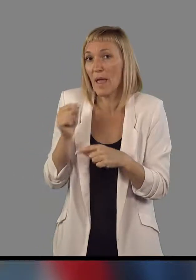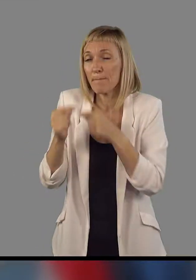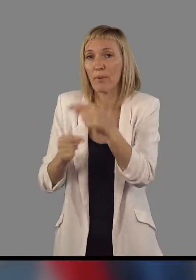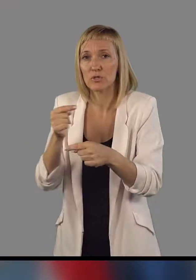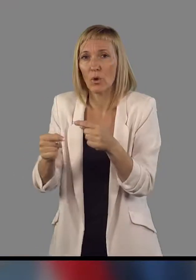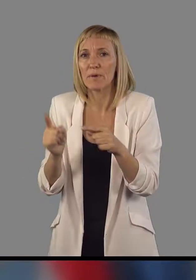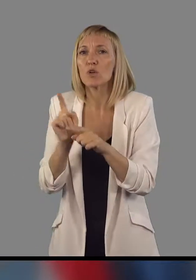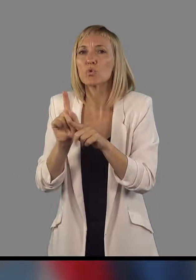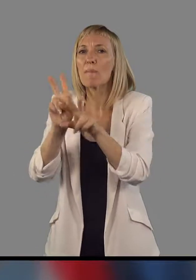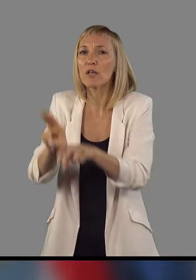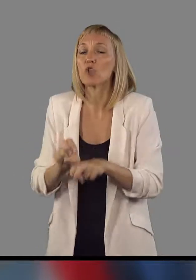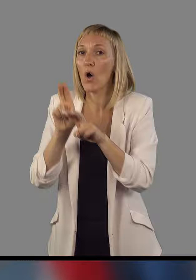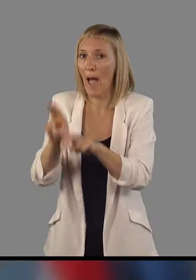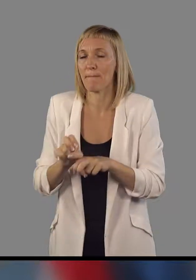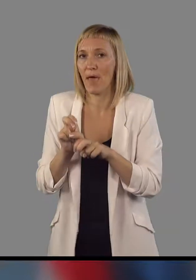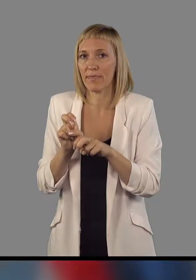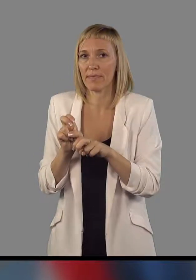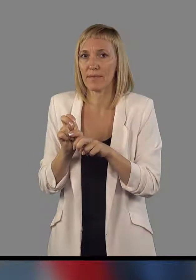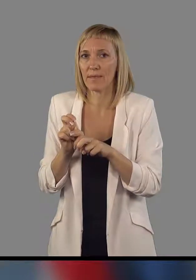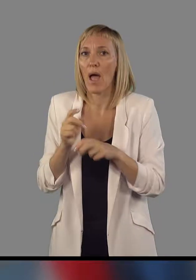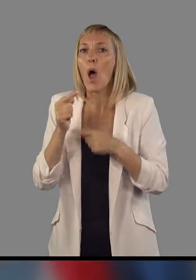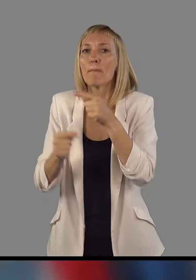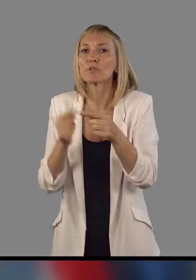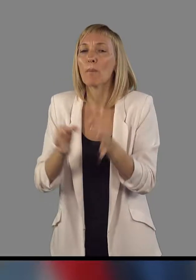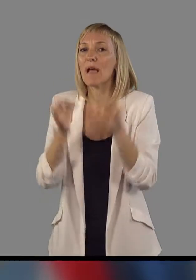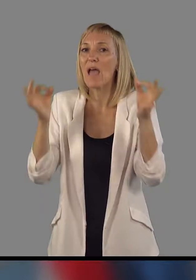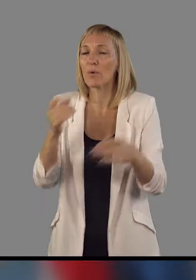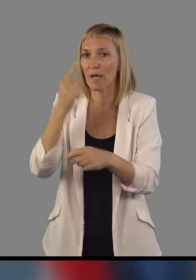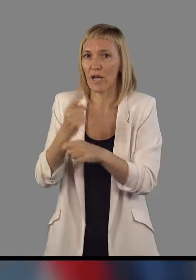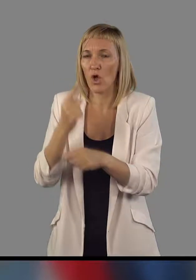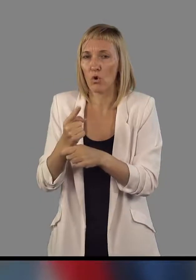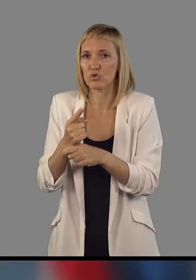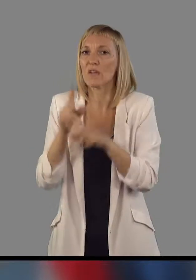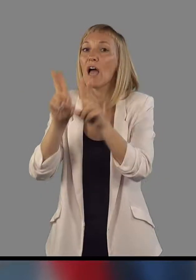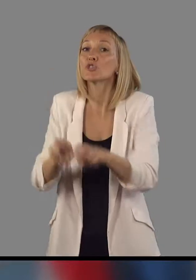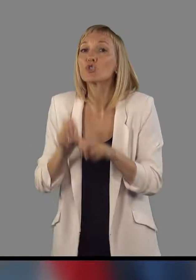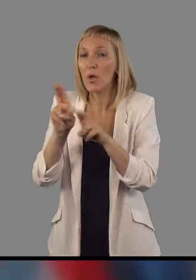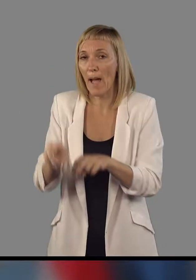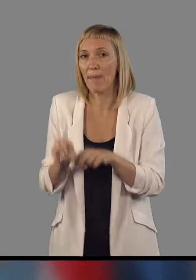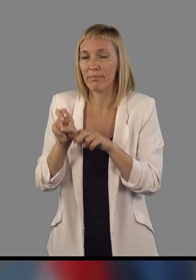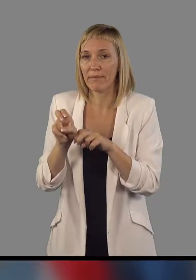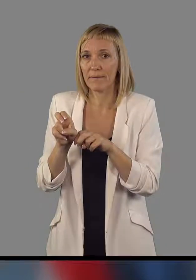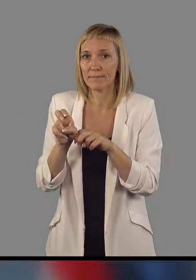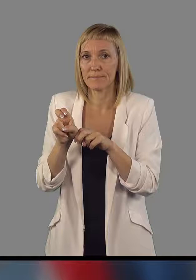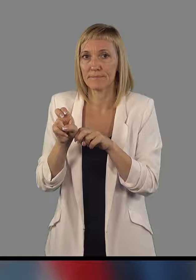za zlorabljanje v postopkih javnega naročanja, predvsem